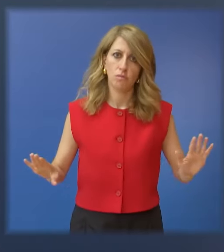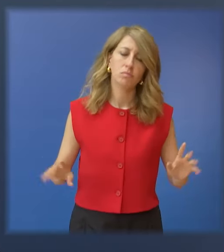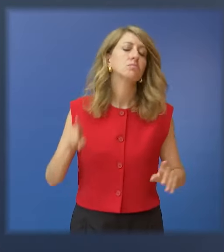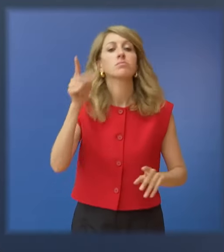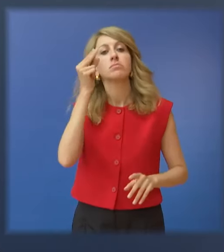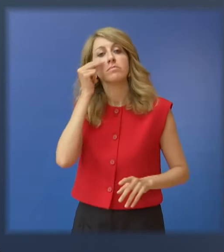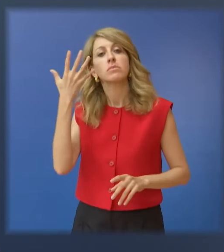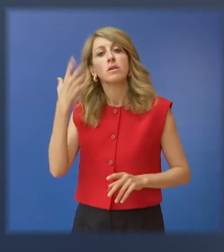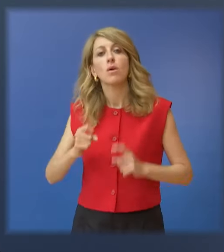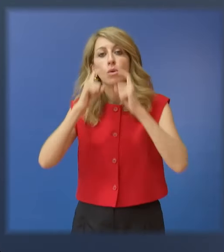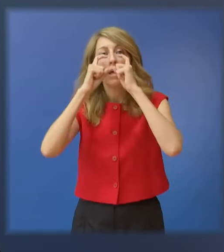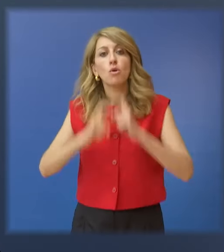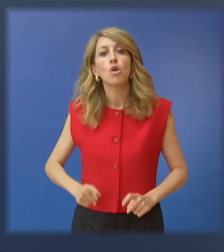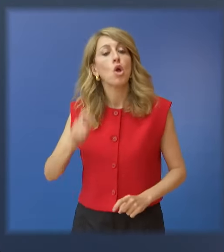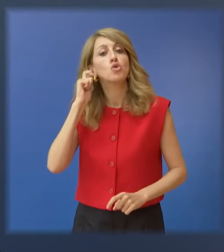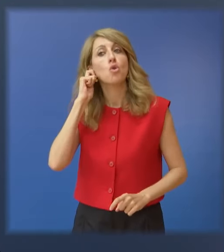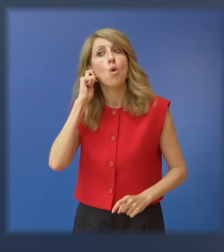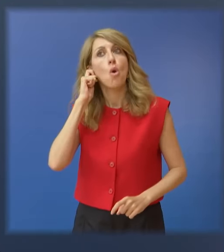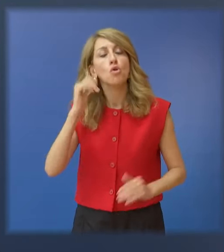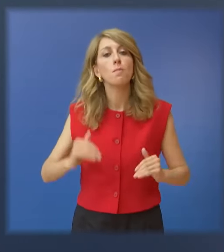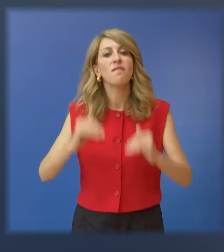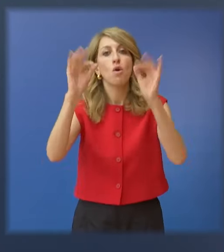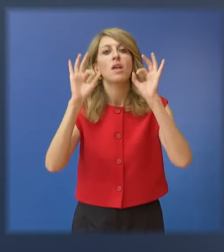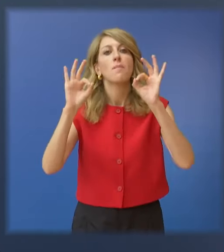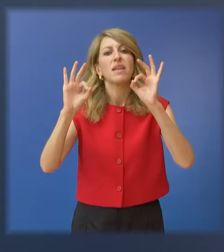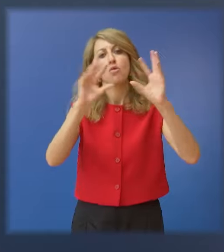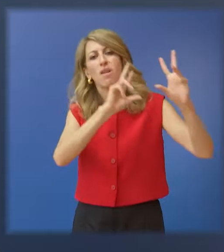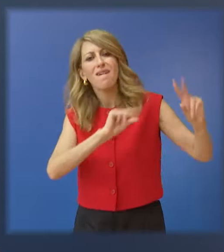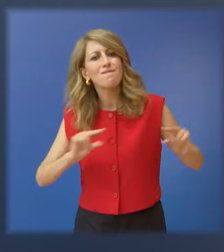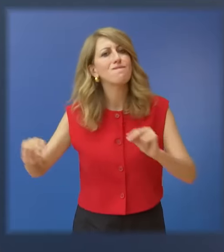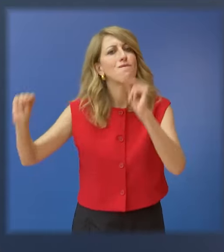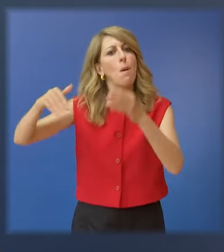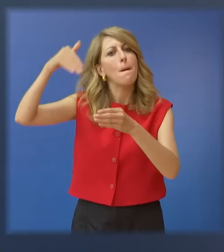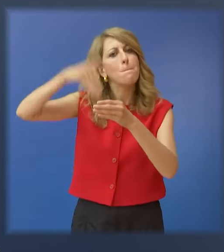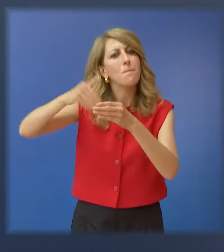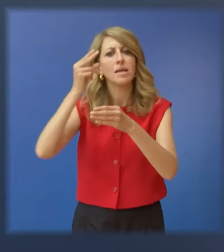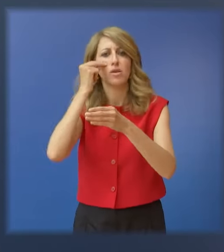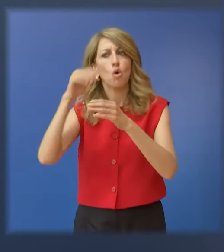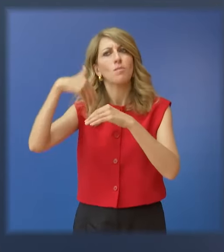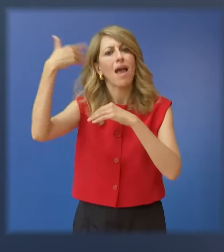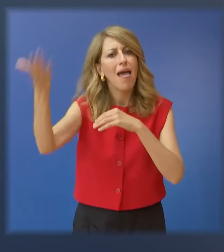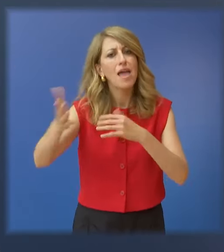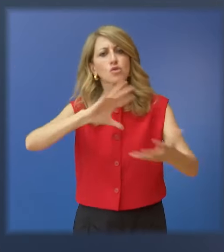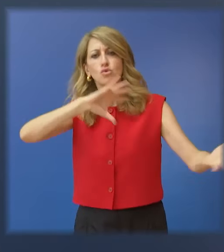omnes ονομασία του κράτους της βόρειας μακεδονίας όπως προέκυψε μετά τη συμφωνία των πρεσπών μην επαναλάβω τη στάση που είχε η νέα